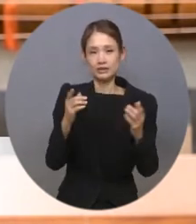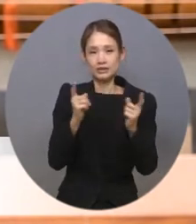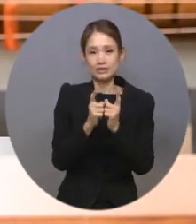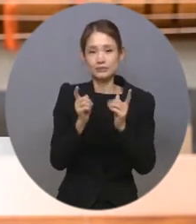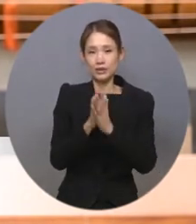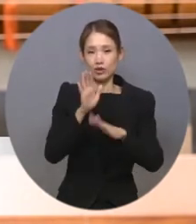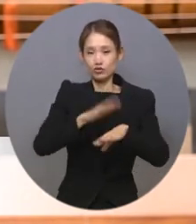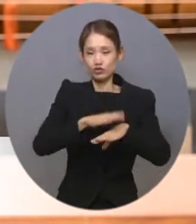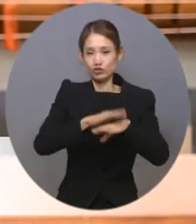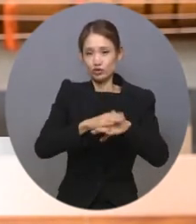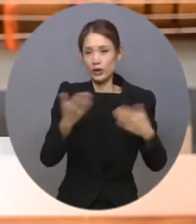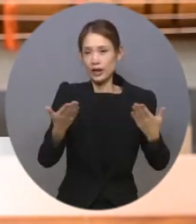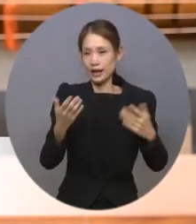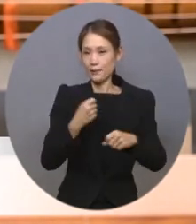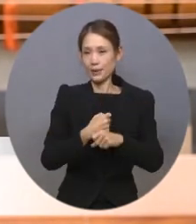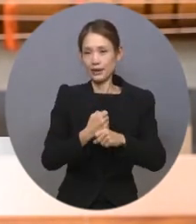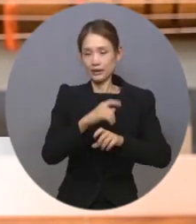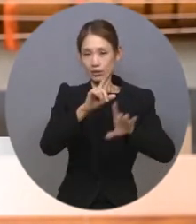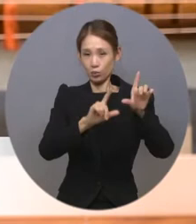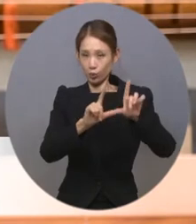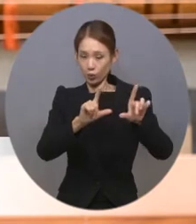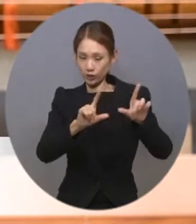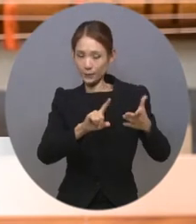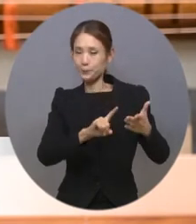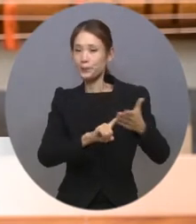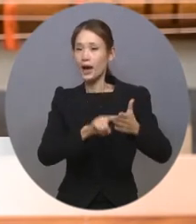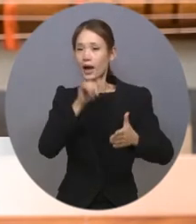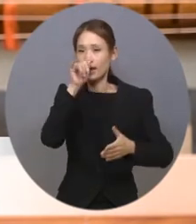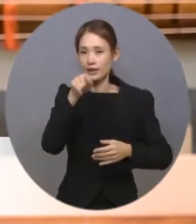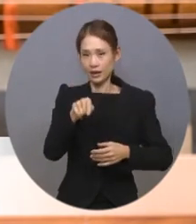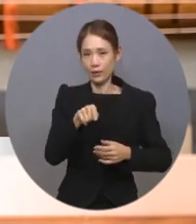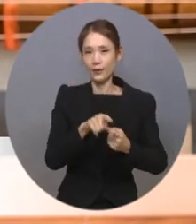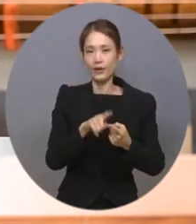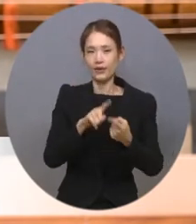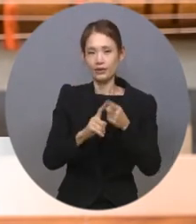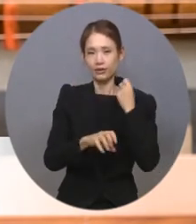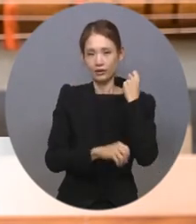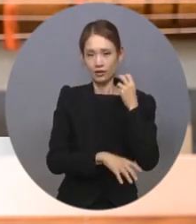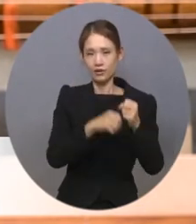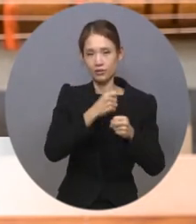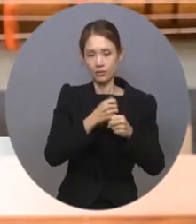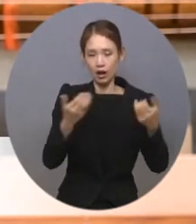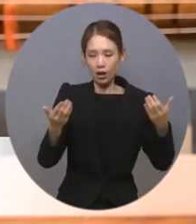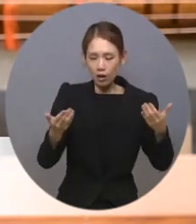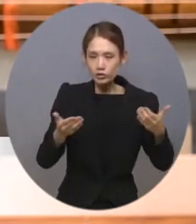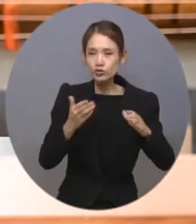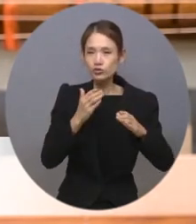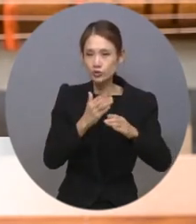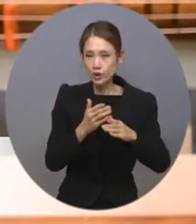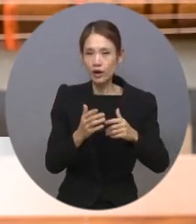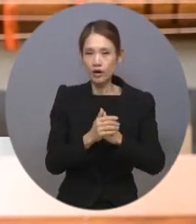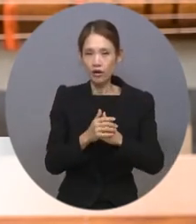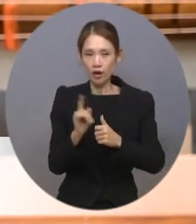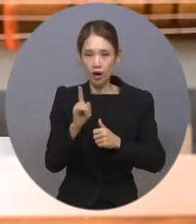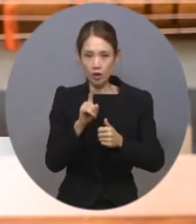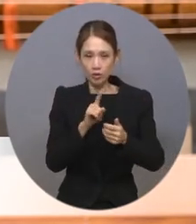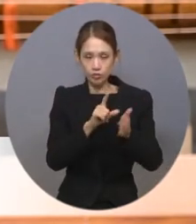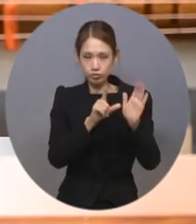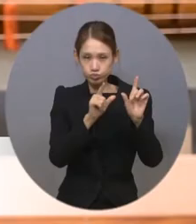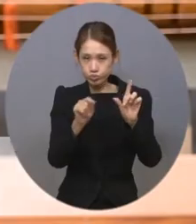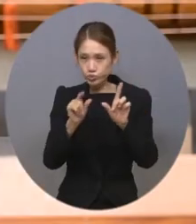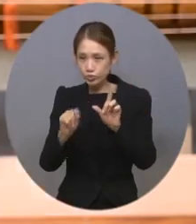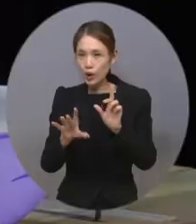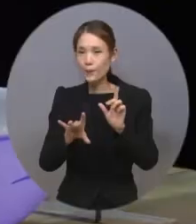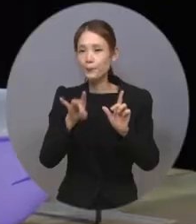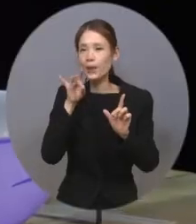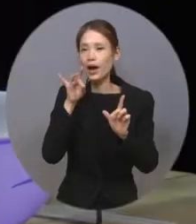하시는 장면이 기본적으로 나오거든요. 그것을 토대로 그 만드는 작업 중에 어떤 부분을 발췌해서 무용으로